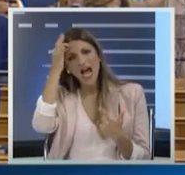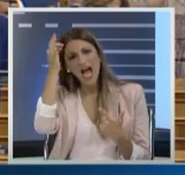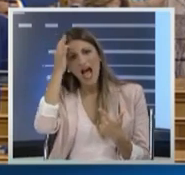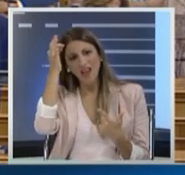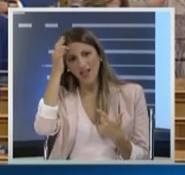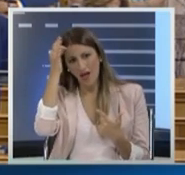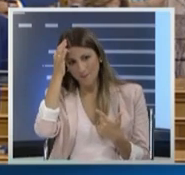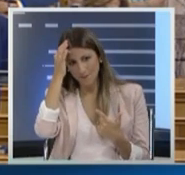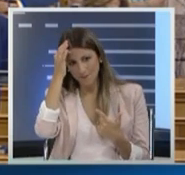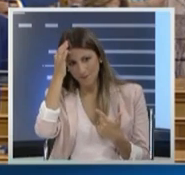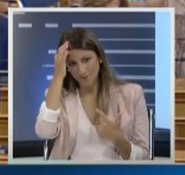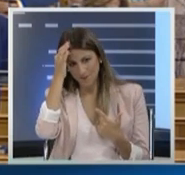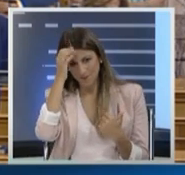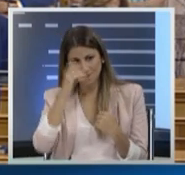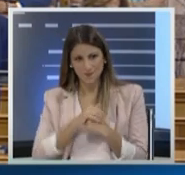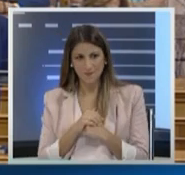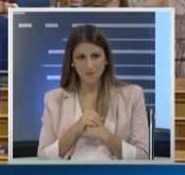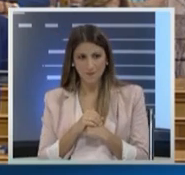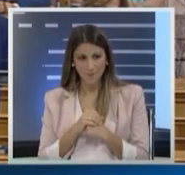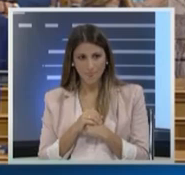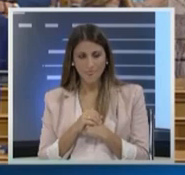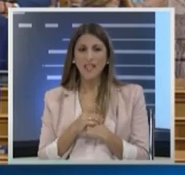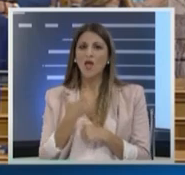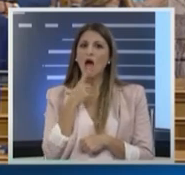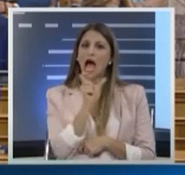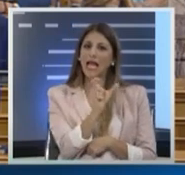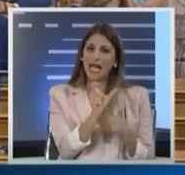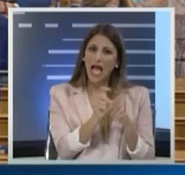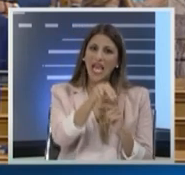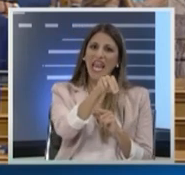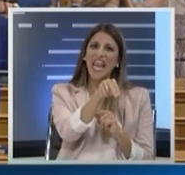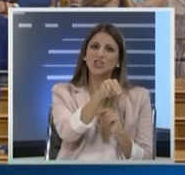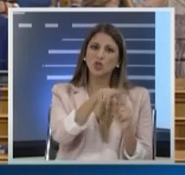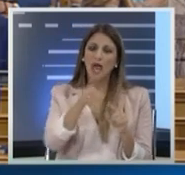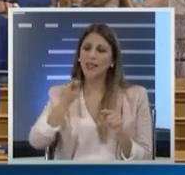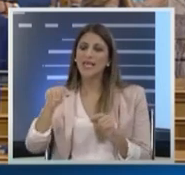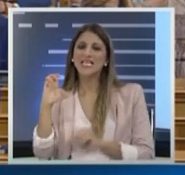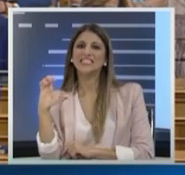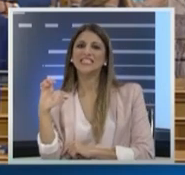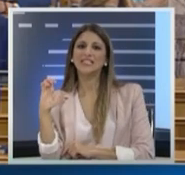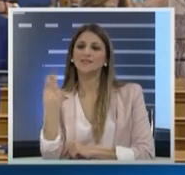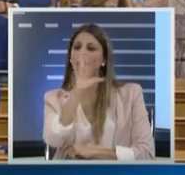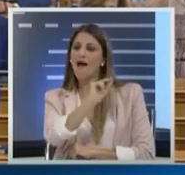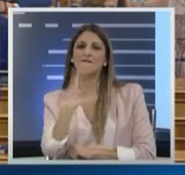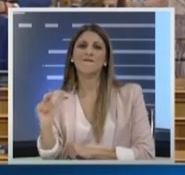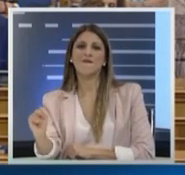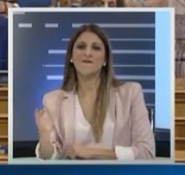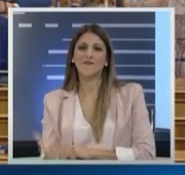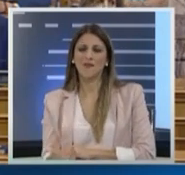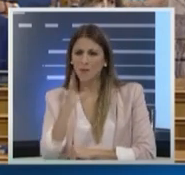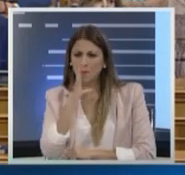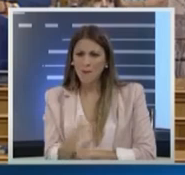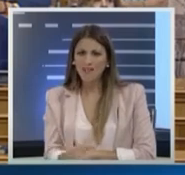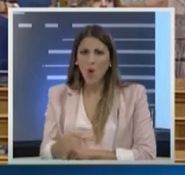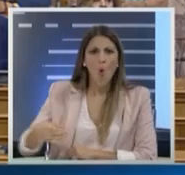αποδίδεται με όρους αντίστοιχα, nationality, citizenship. Αυτή είναι η πραγματικότητα. Γιατί επιχειρείτε αυτή